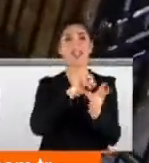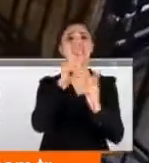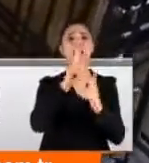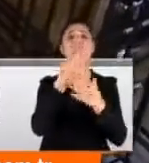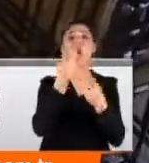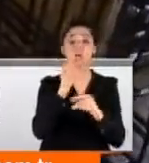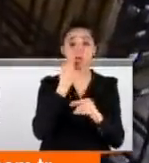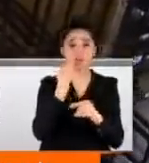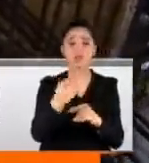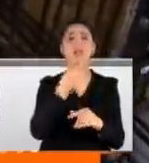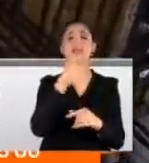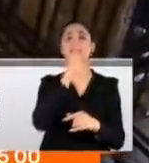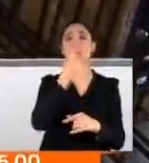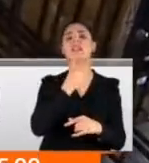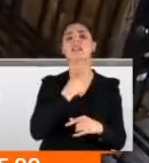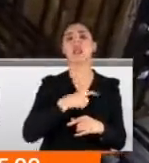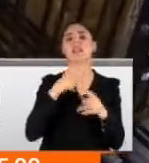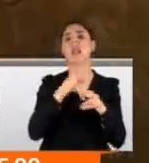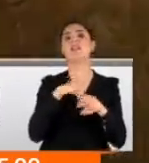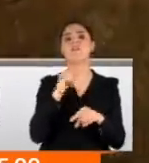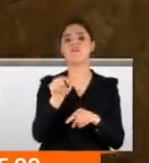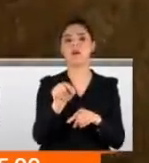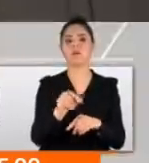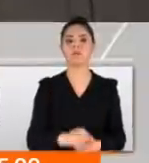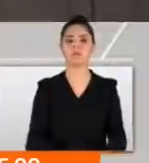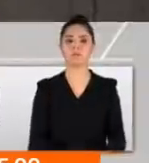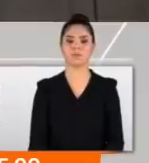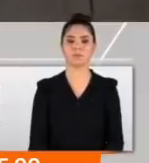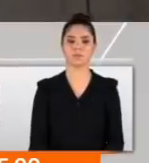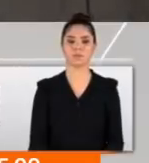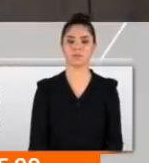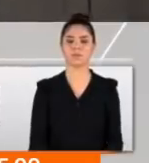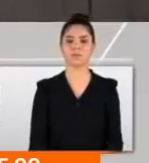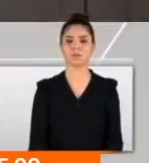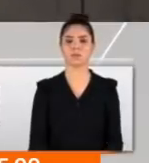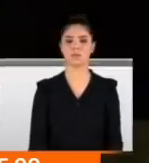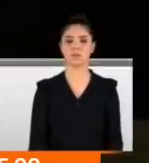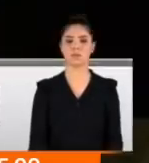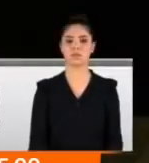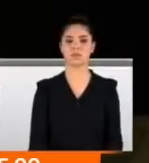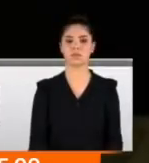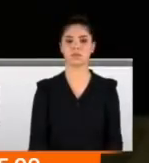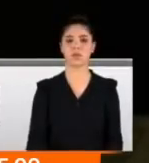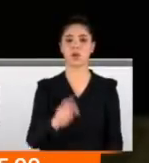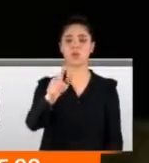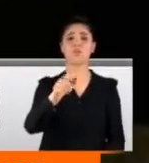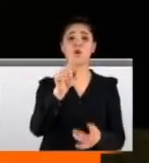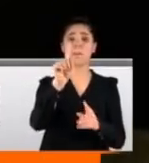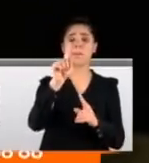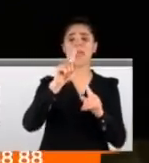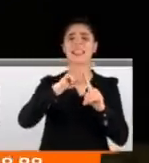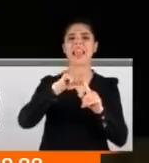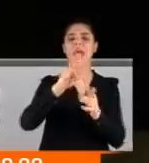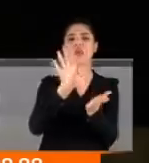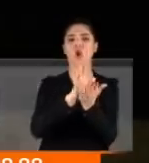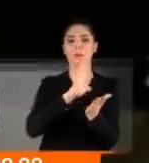havlamaması için ses telleri dahi kesilmiş. Ses telleri kesilmiş. Fakültede bunun raporları alınacak. Şu an kucağımda teriyer cinsi bir köpek